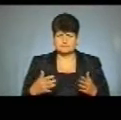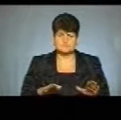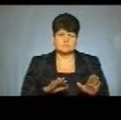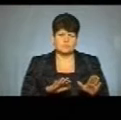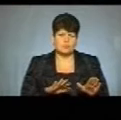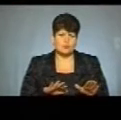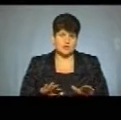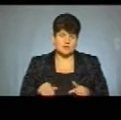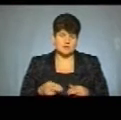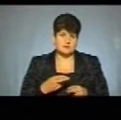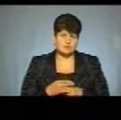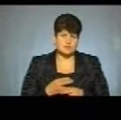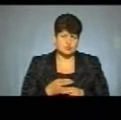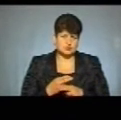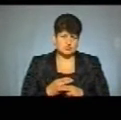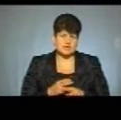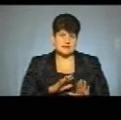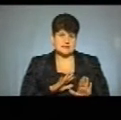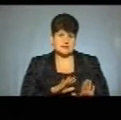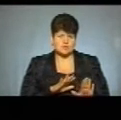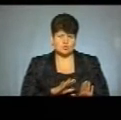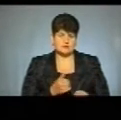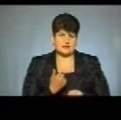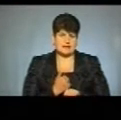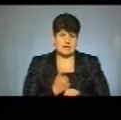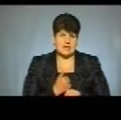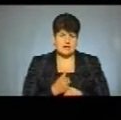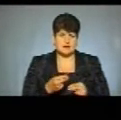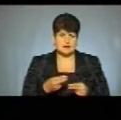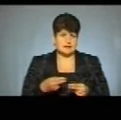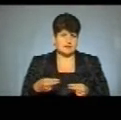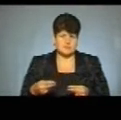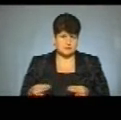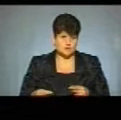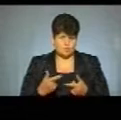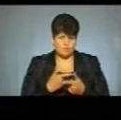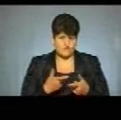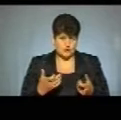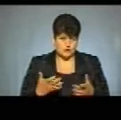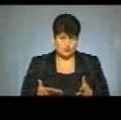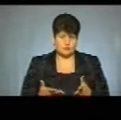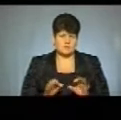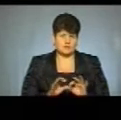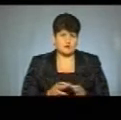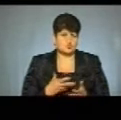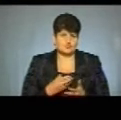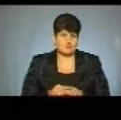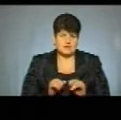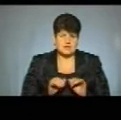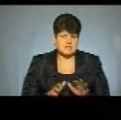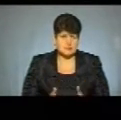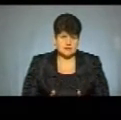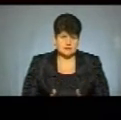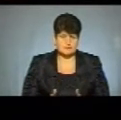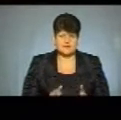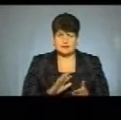потім перешкоджання зі сторони заступників генерального, які не підписують повідомлення про підозру, тобто не обґрунтовуючи свої дії. Потім